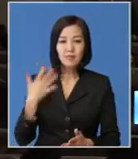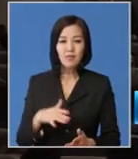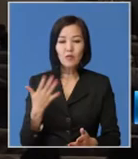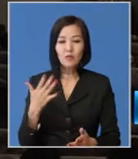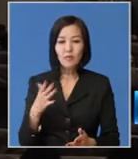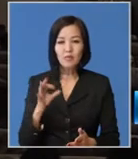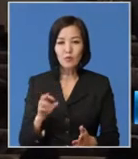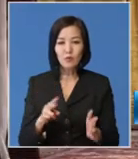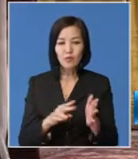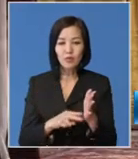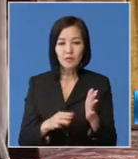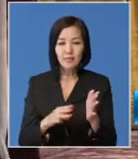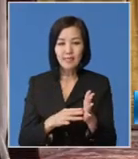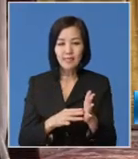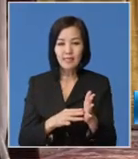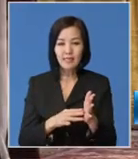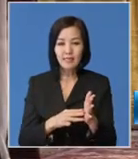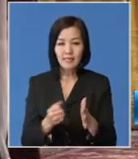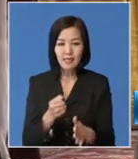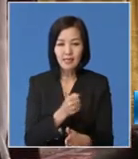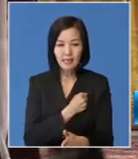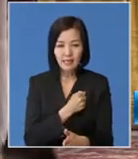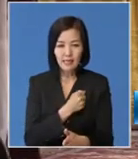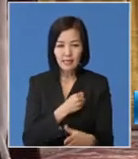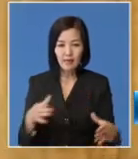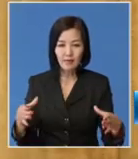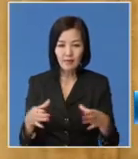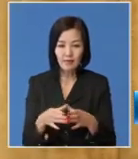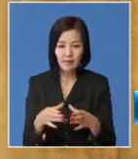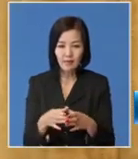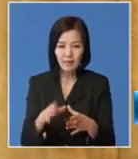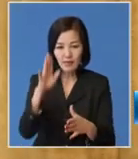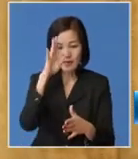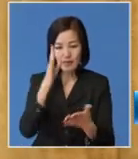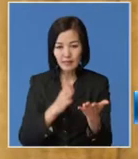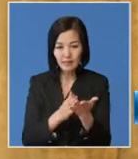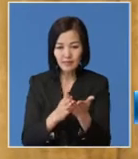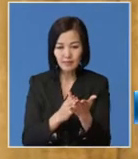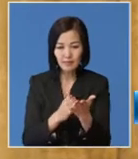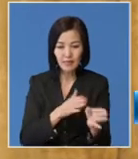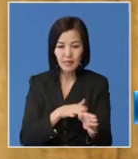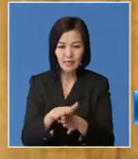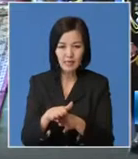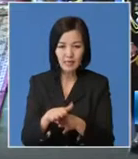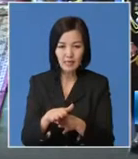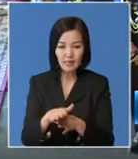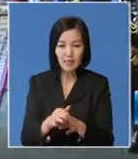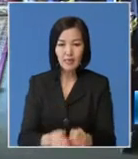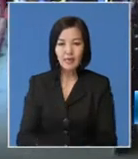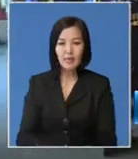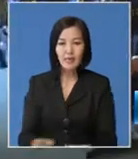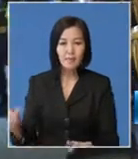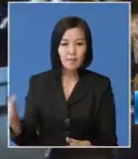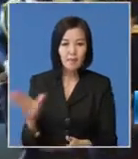55-078 әскери бөлімінде ел тыныштығын күзеткен нағыз ер азаматтар қызмет етеді. Олар өздеріне жүктелген міндетті абыроймен атқарып жүр. Кез